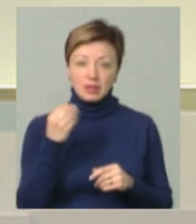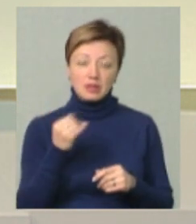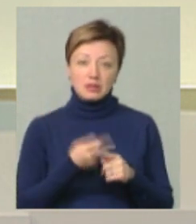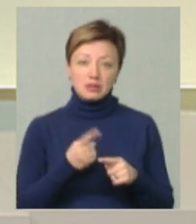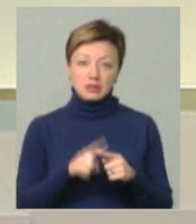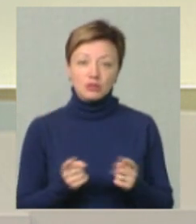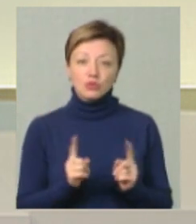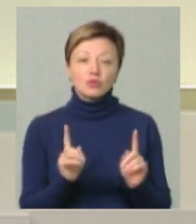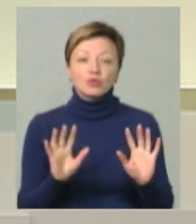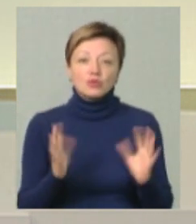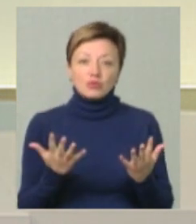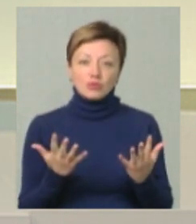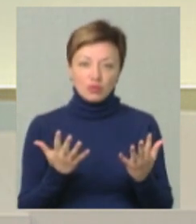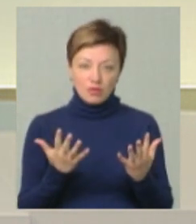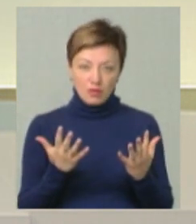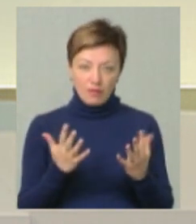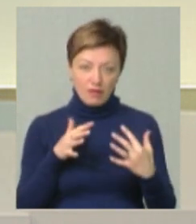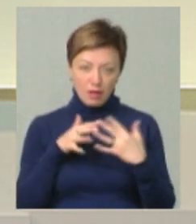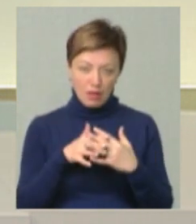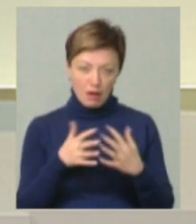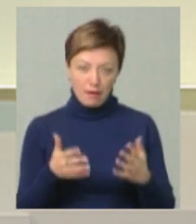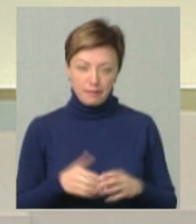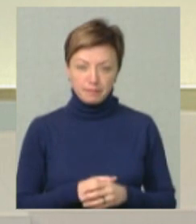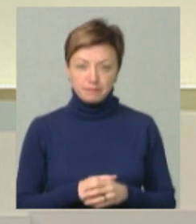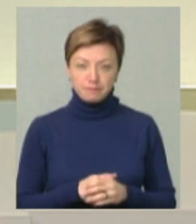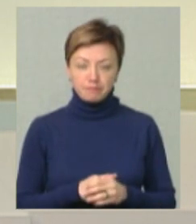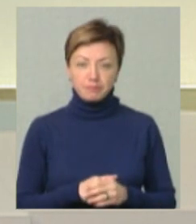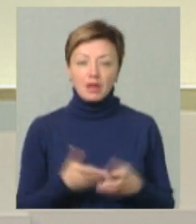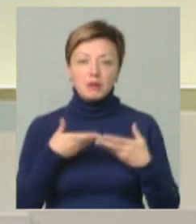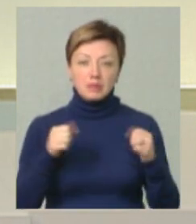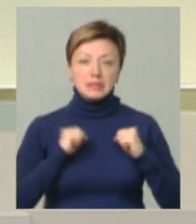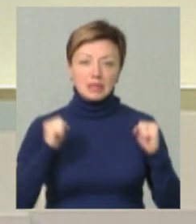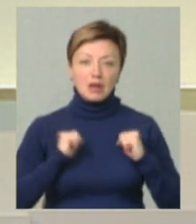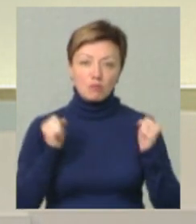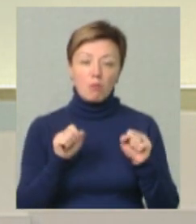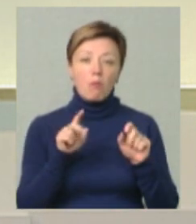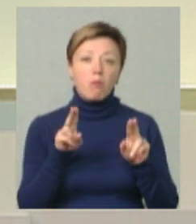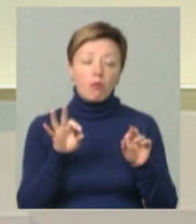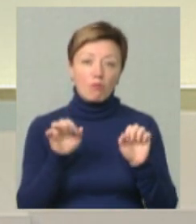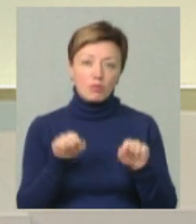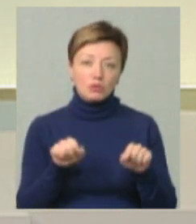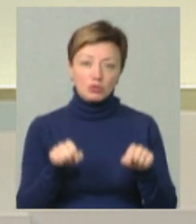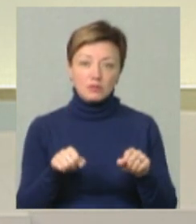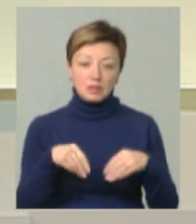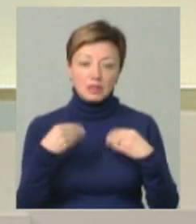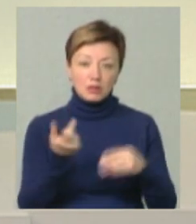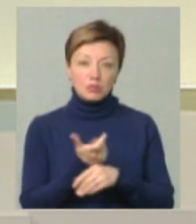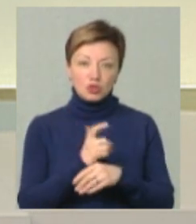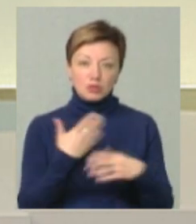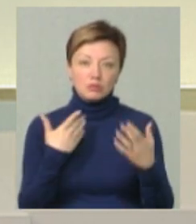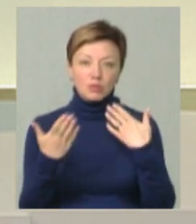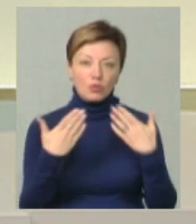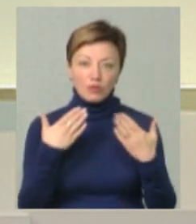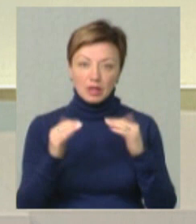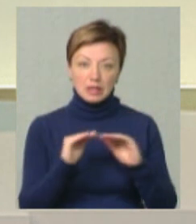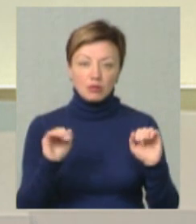забули, що таке війна. Тобто, і ми стараємось по можливості надати більше спілкування,